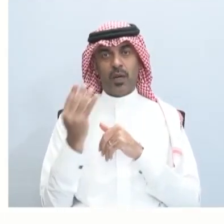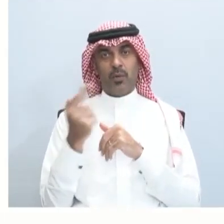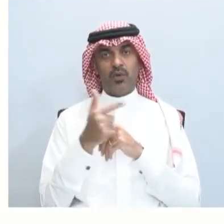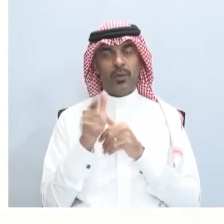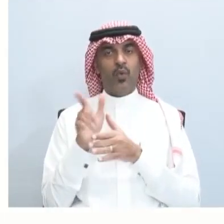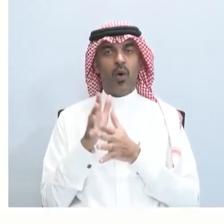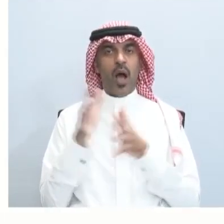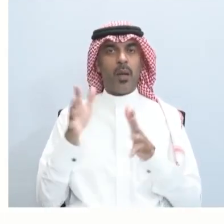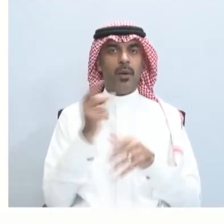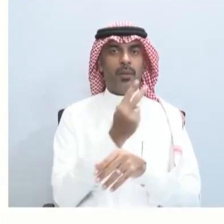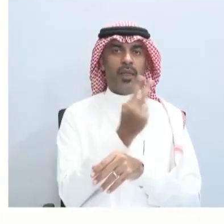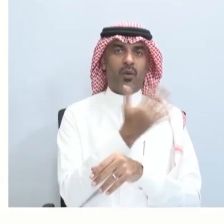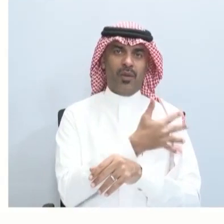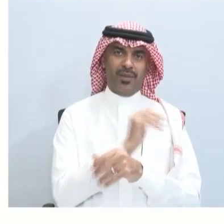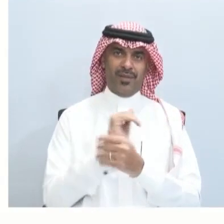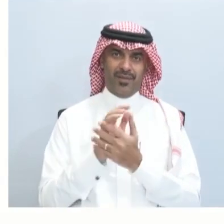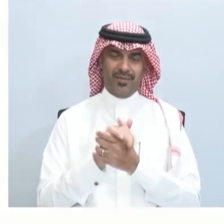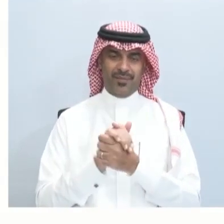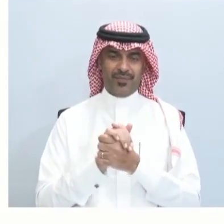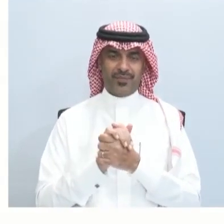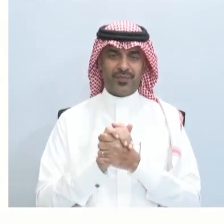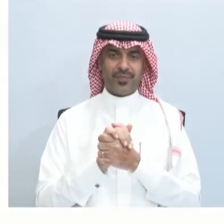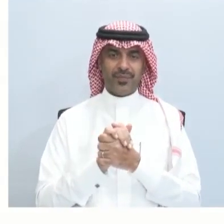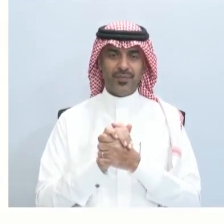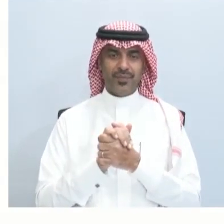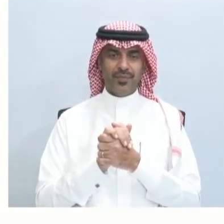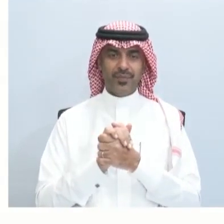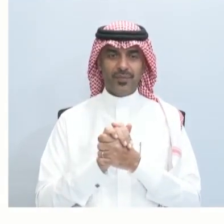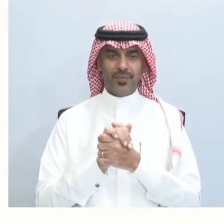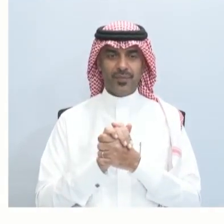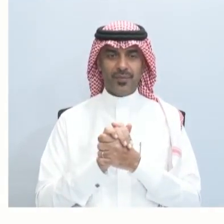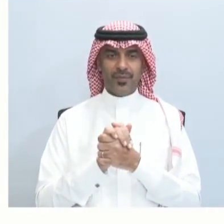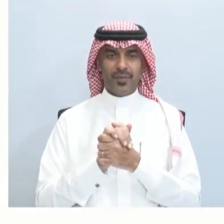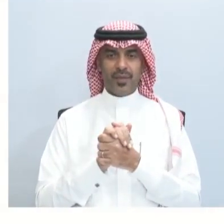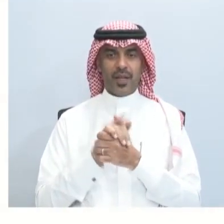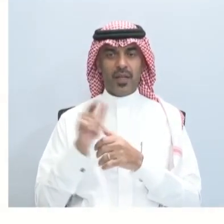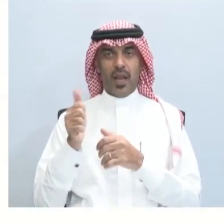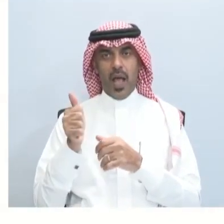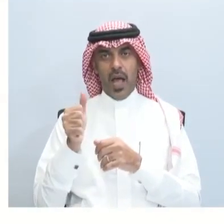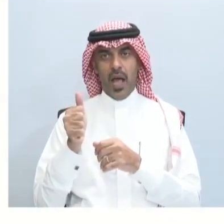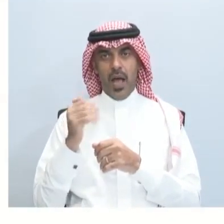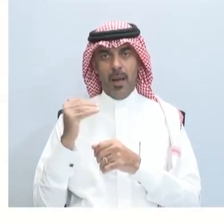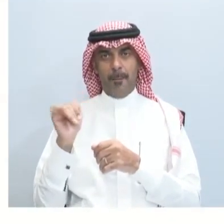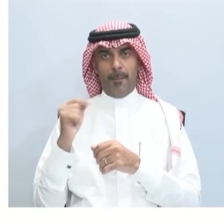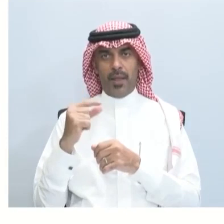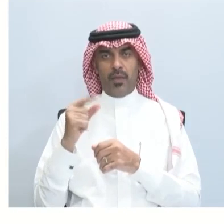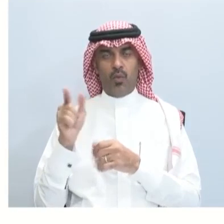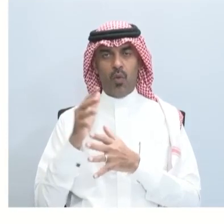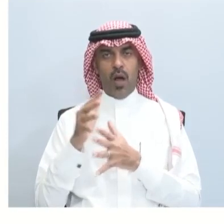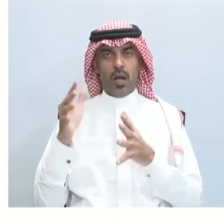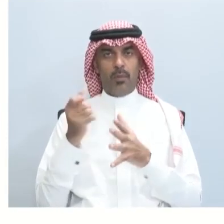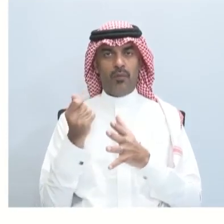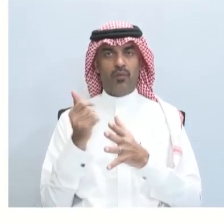اكبر من اثنان وخمسين اذا مبلغ ماذا مبلغ احمد اكبر